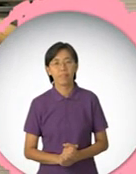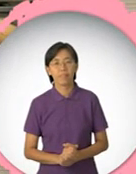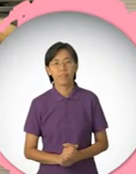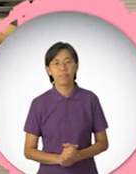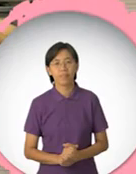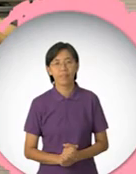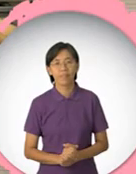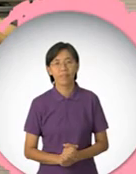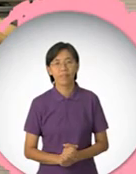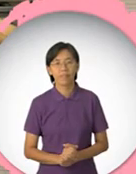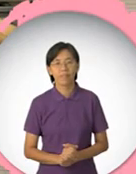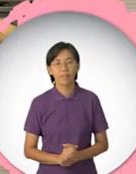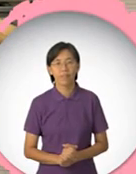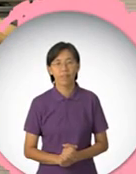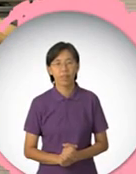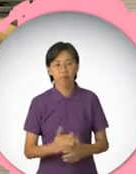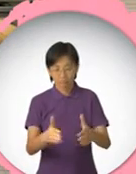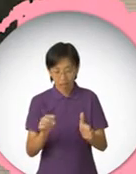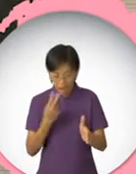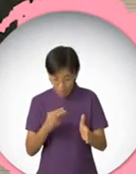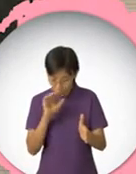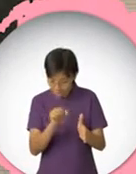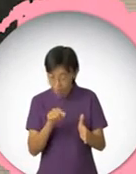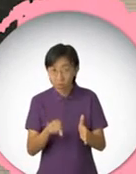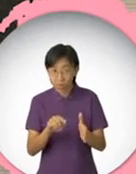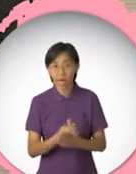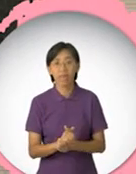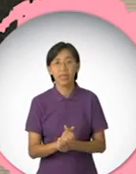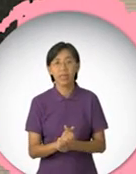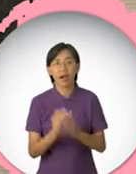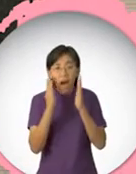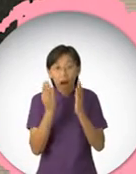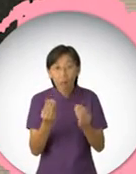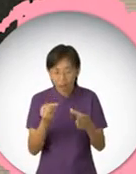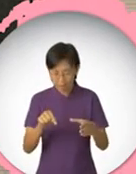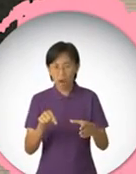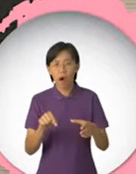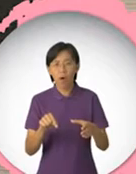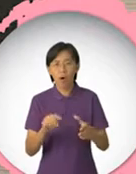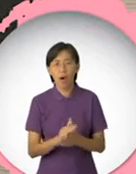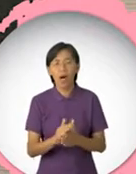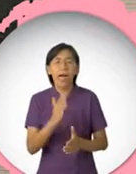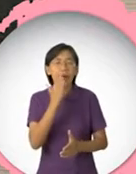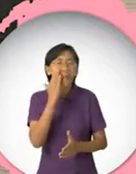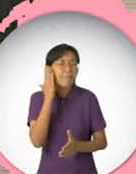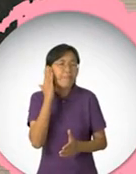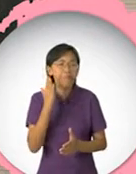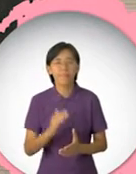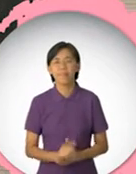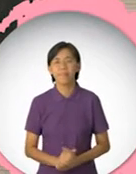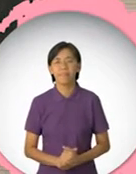อ ีกแป๊บนึงค่ะสังเกตว่านอกจากอ่างสะอาดแล้วอะค่ะผิวโดหรือก้อนแป้งอันเนี้ยมันก็จะมีสีที่เรียบมาก ครับผม